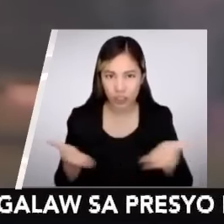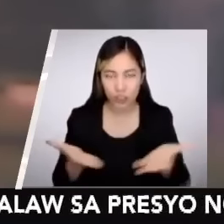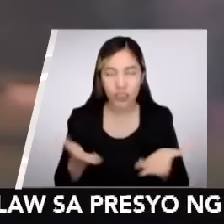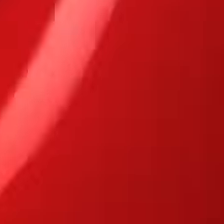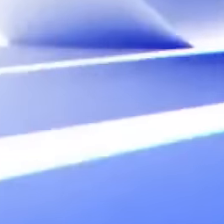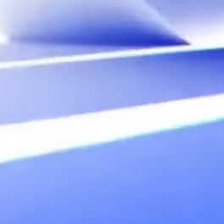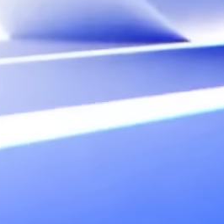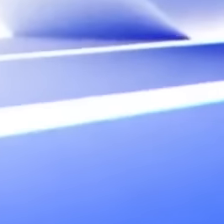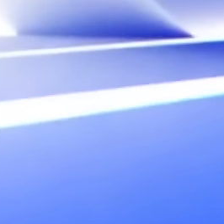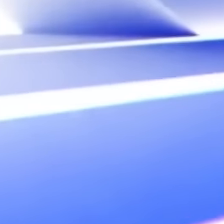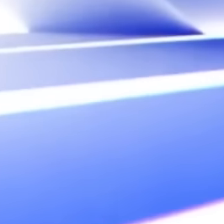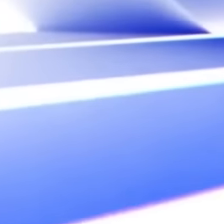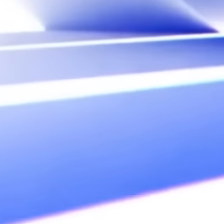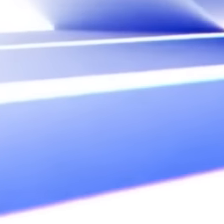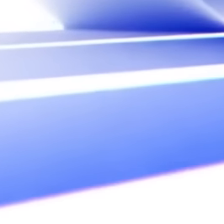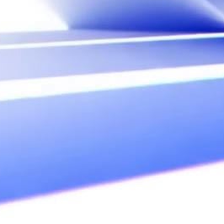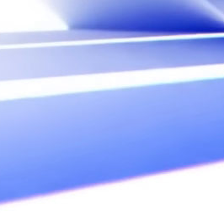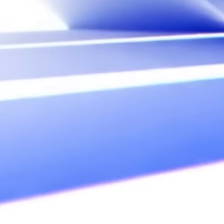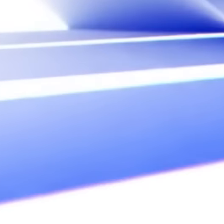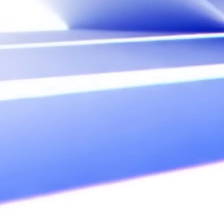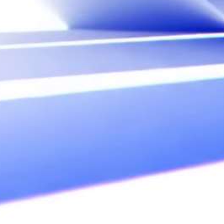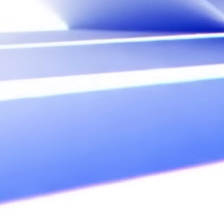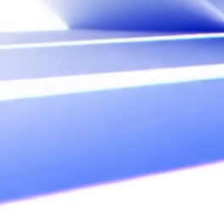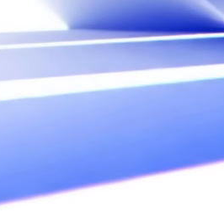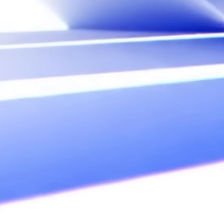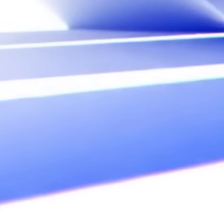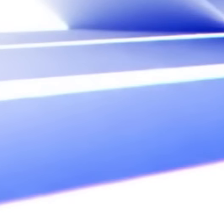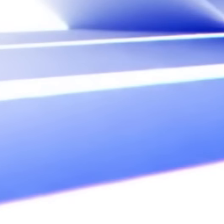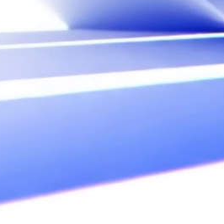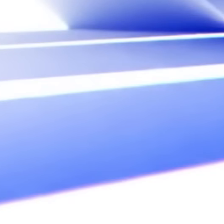Sumangil. Emil!